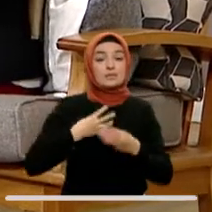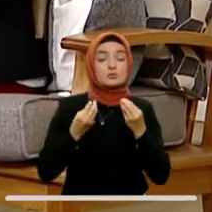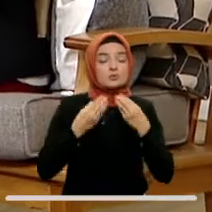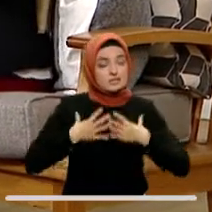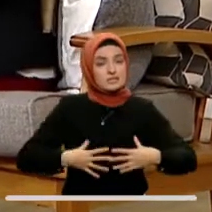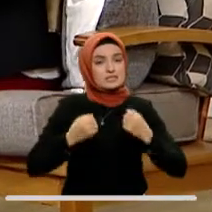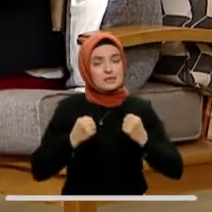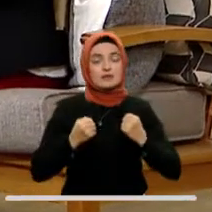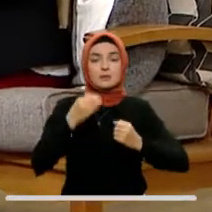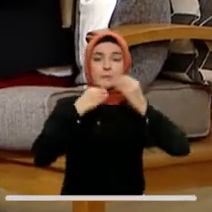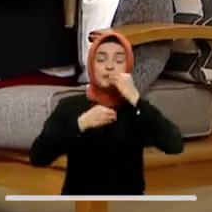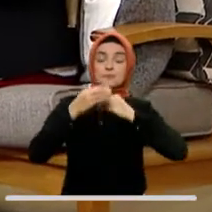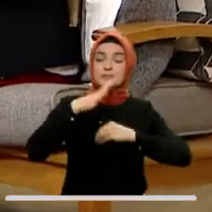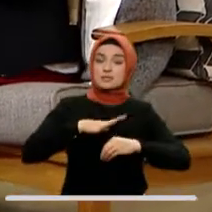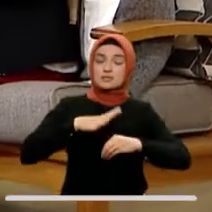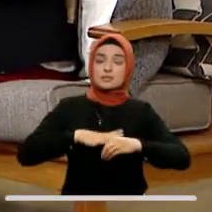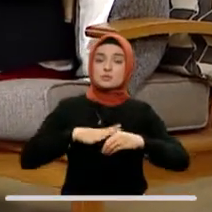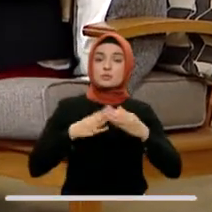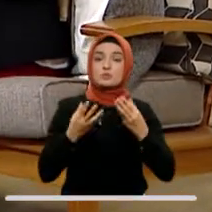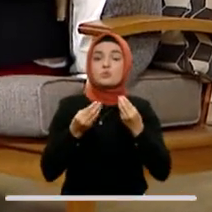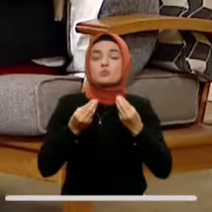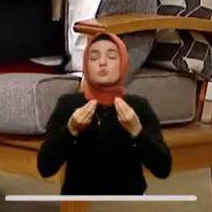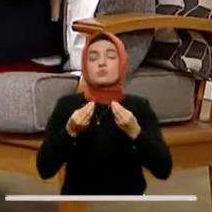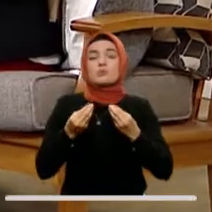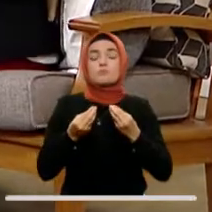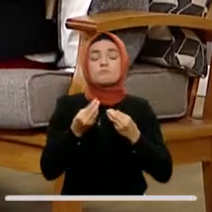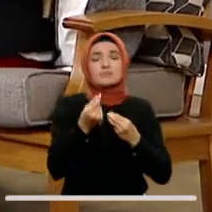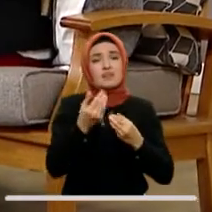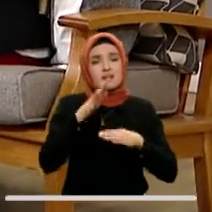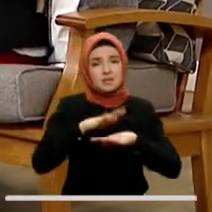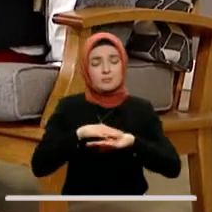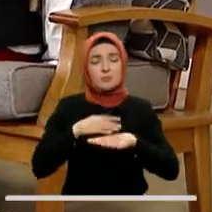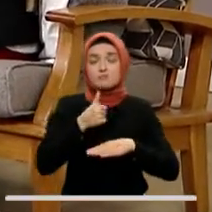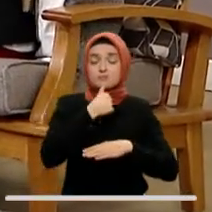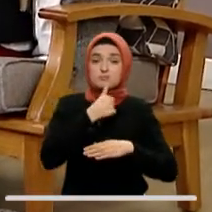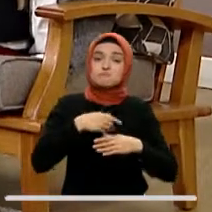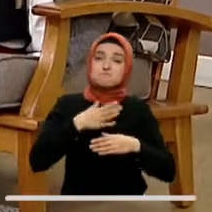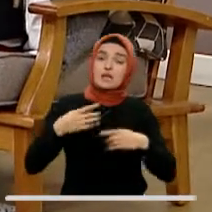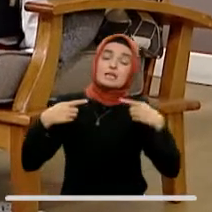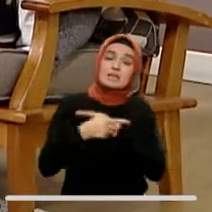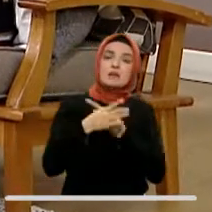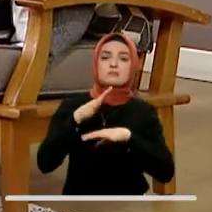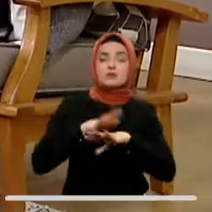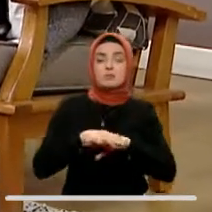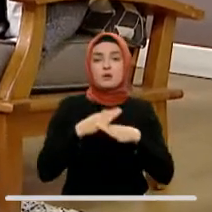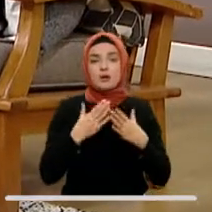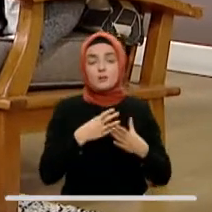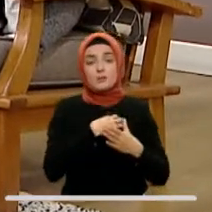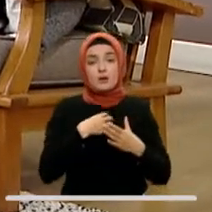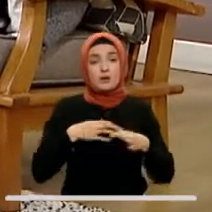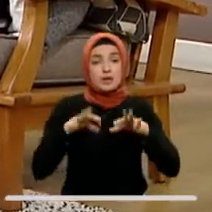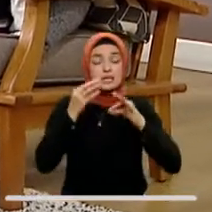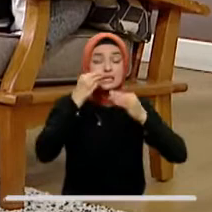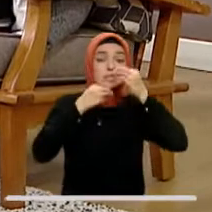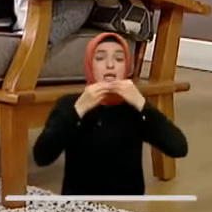işte buna yönelik çırpınıyor, çok fazla bir şeyler yapıyor ama baba tam tersini yapıyor. Ya da anne abur cubur yemeyeceksin ya da haftada bir kere